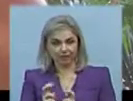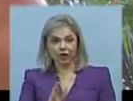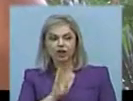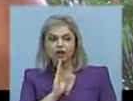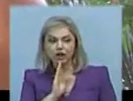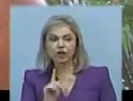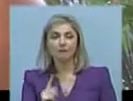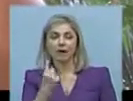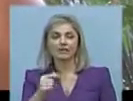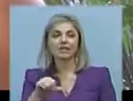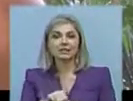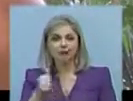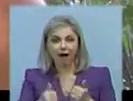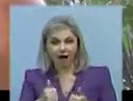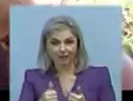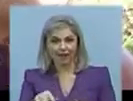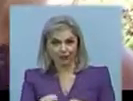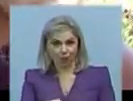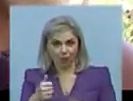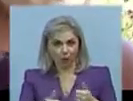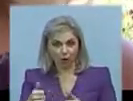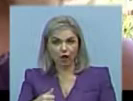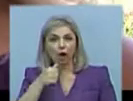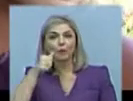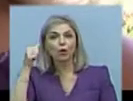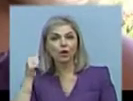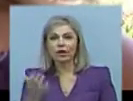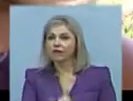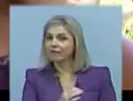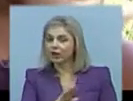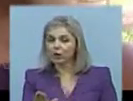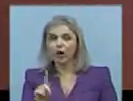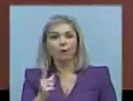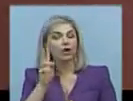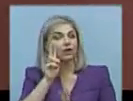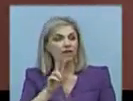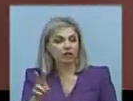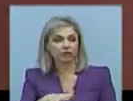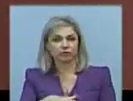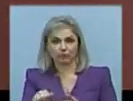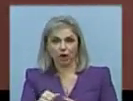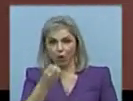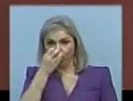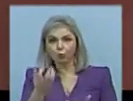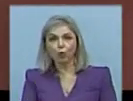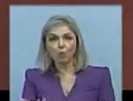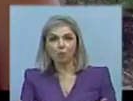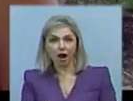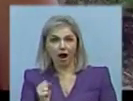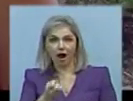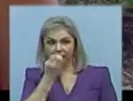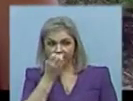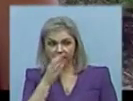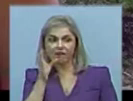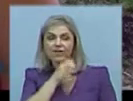Риндіна вперше змагається у цьому конкурсі. Говорить, минулого року не вдалося, адже невідомі знищили клумби, а квіти вкрали. З